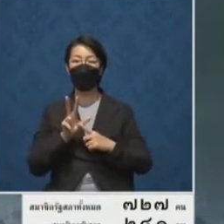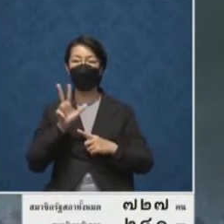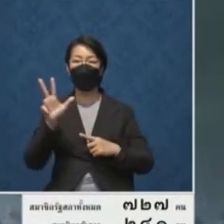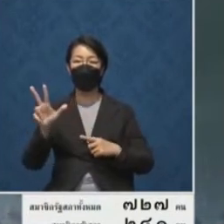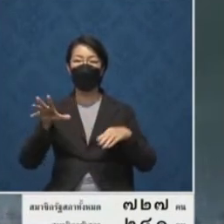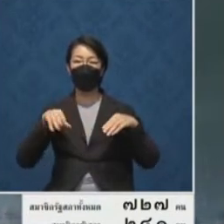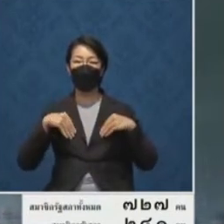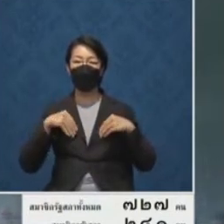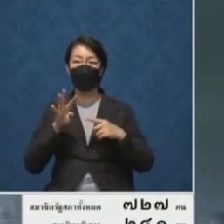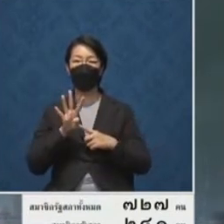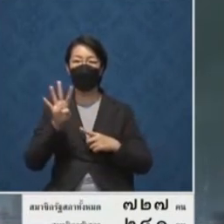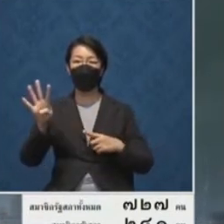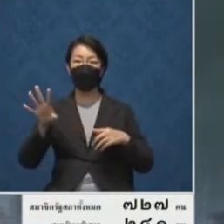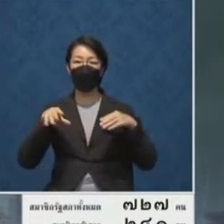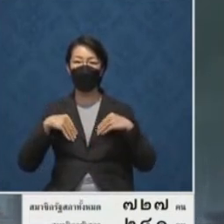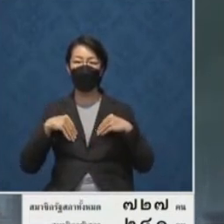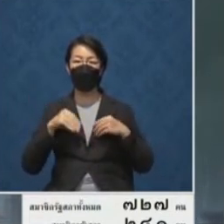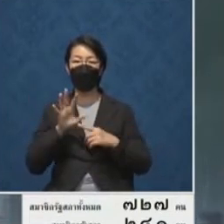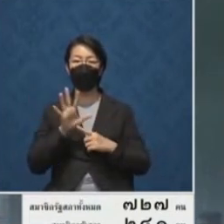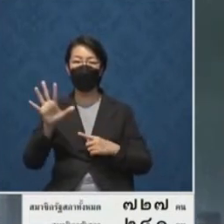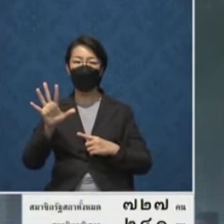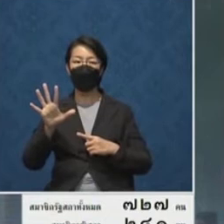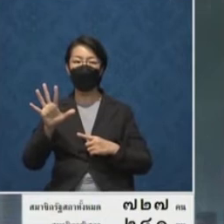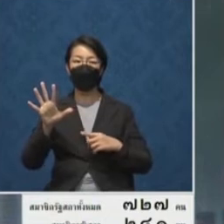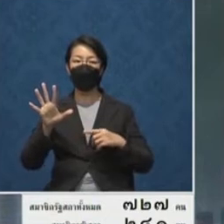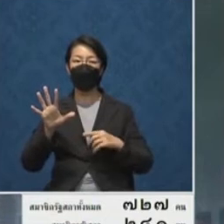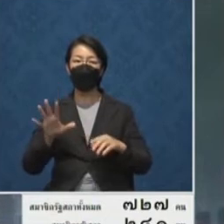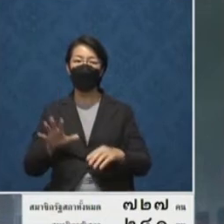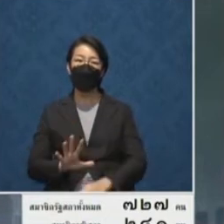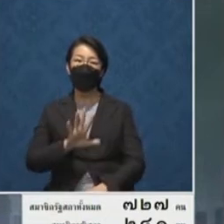รับหลักการสามรับหลักการสี่รับหลักการ